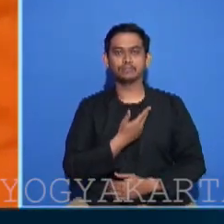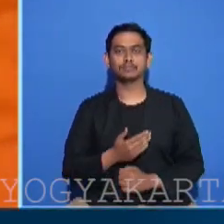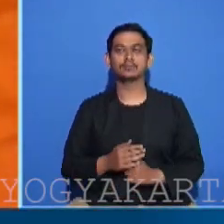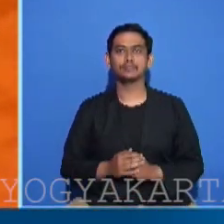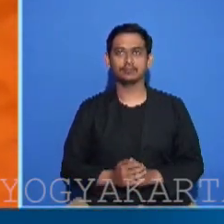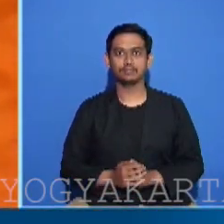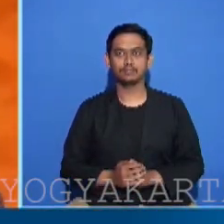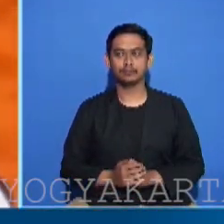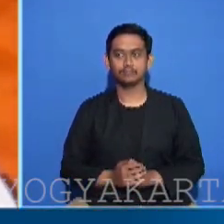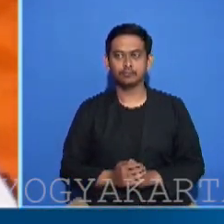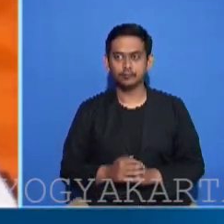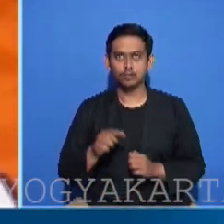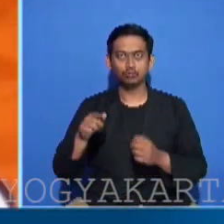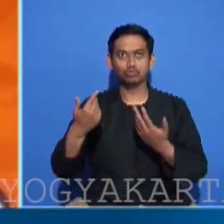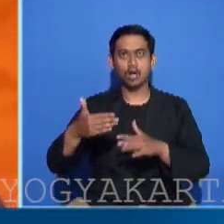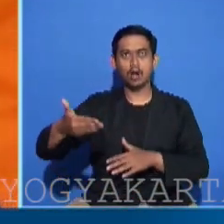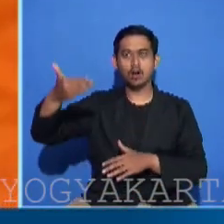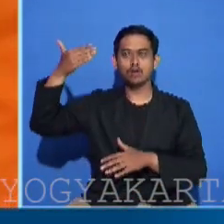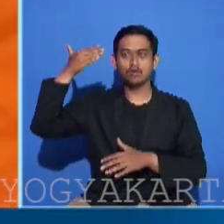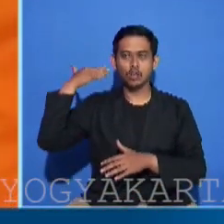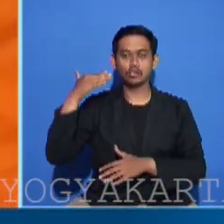Beraksi dari tahun